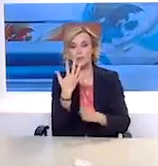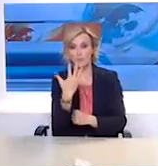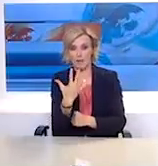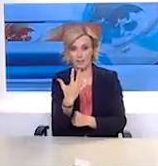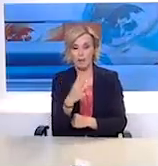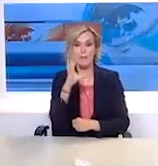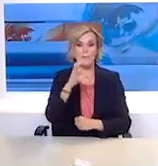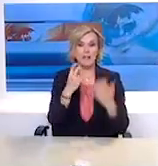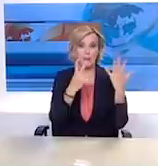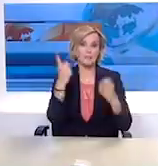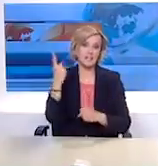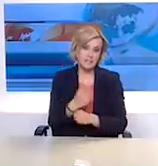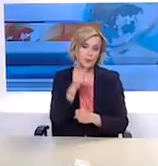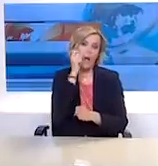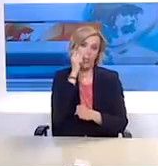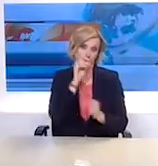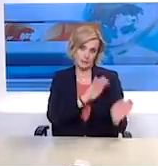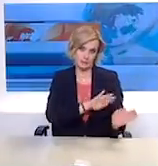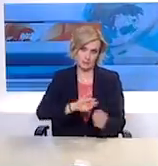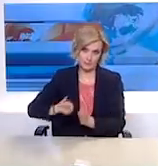το 57% αφορά άντρες.